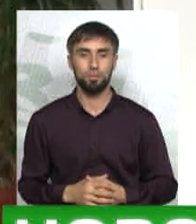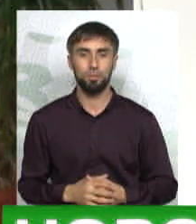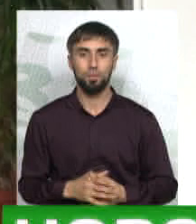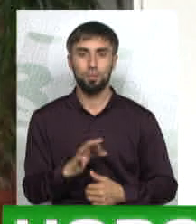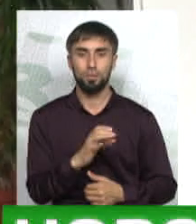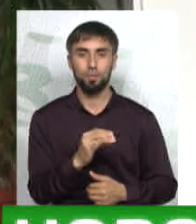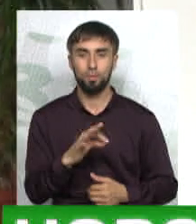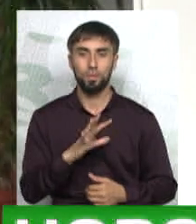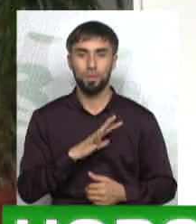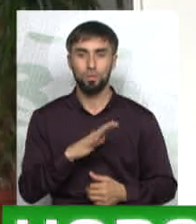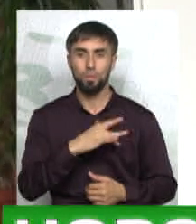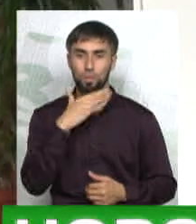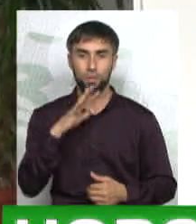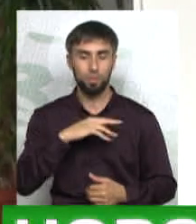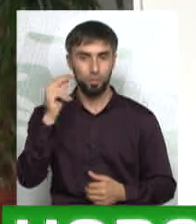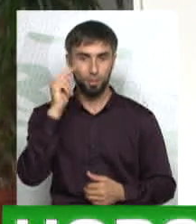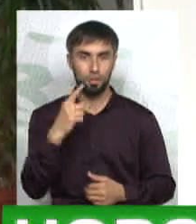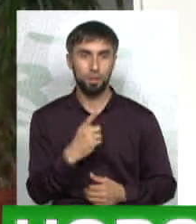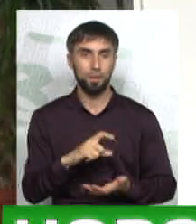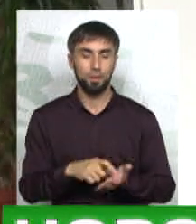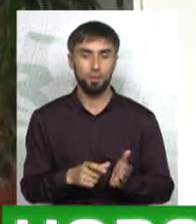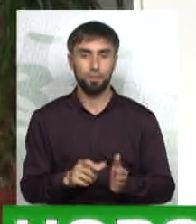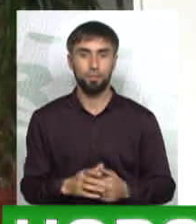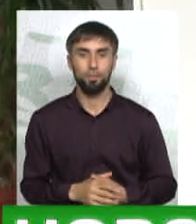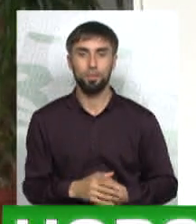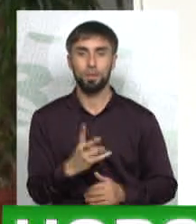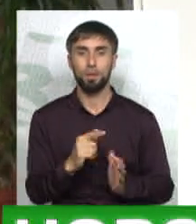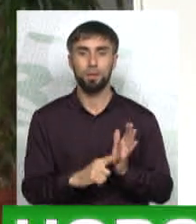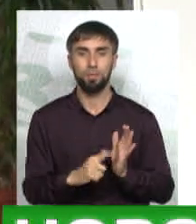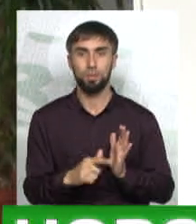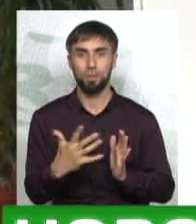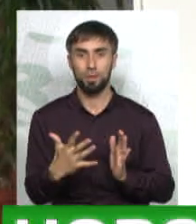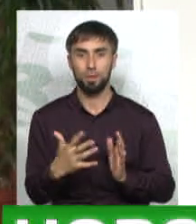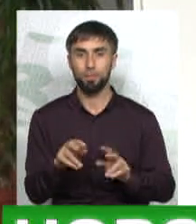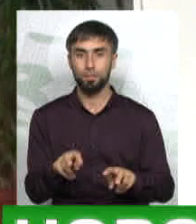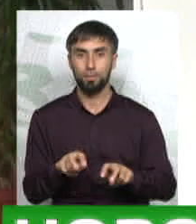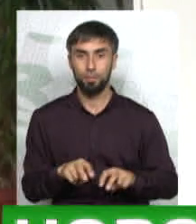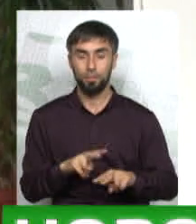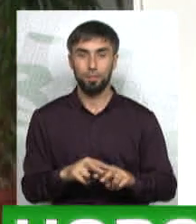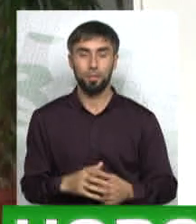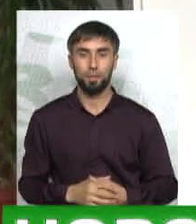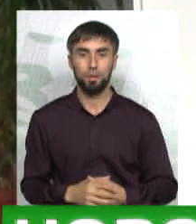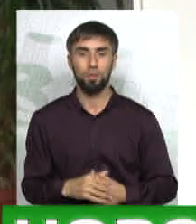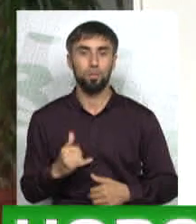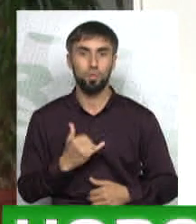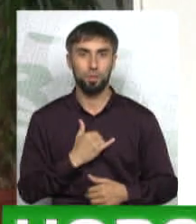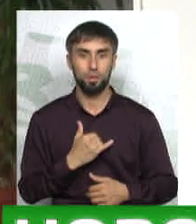бывает учащихся первых классов. На 75 посадочных мест у